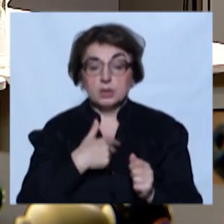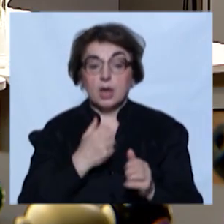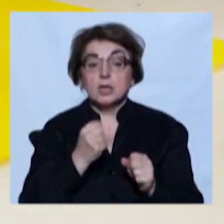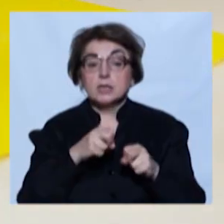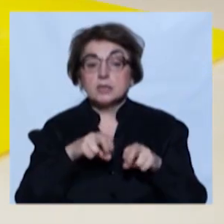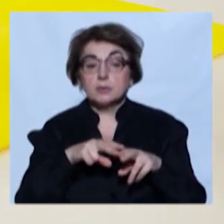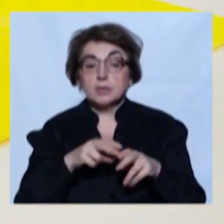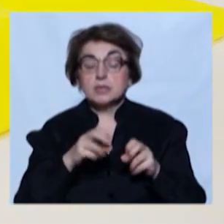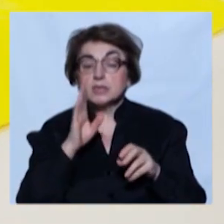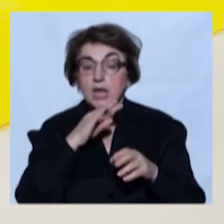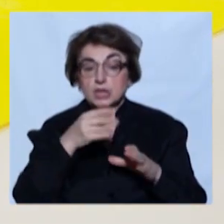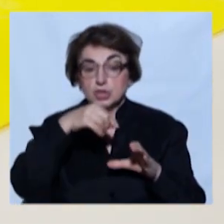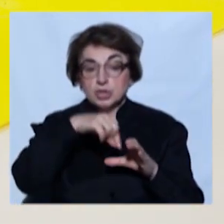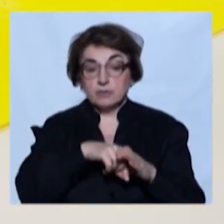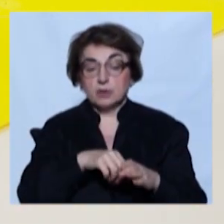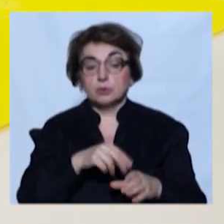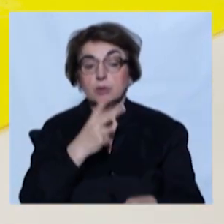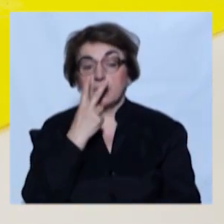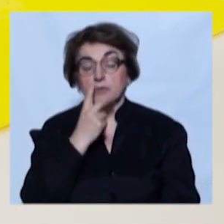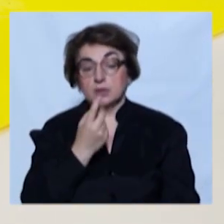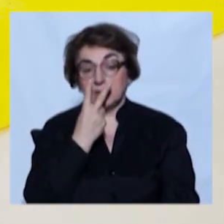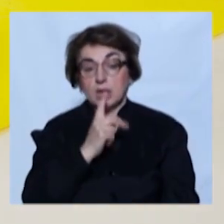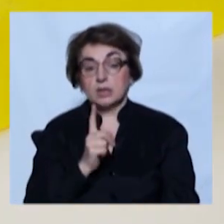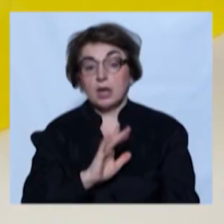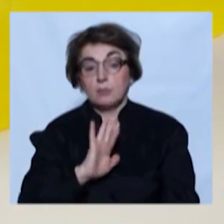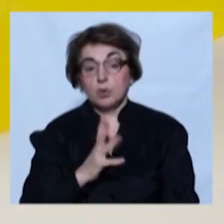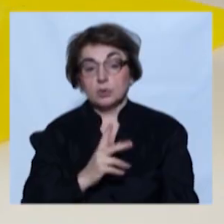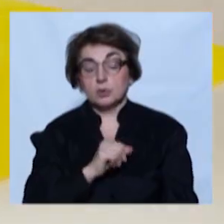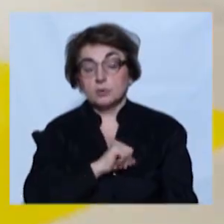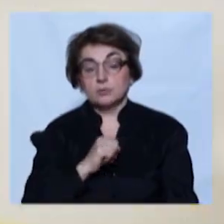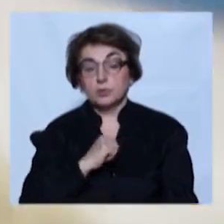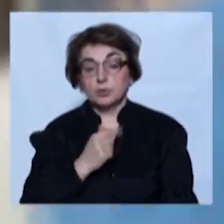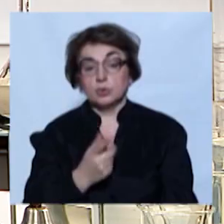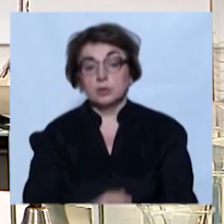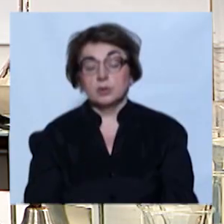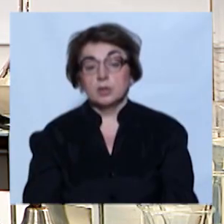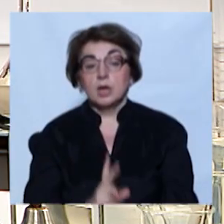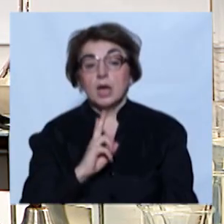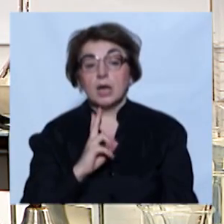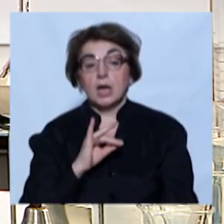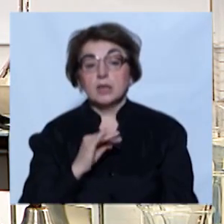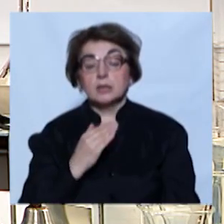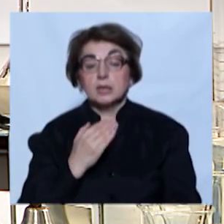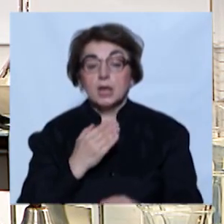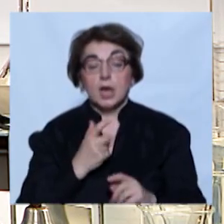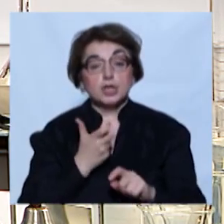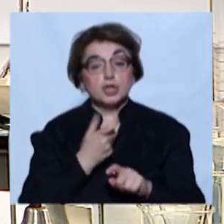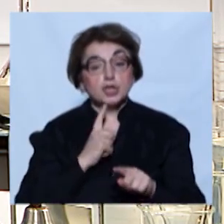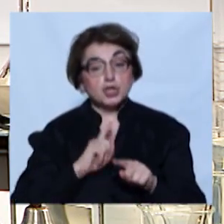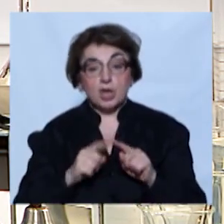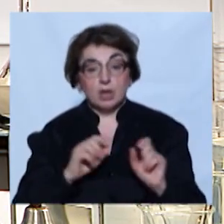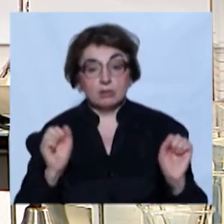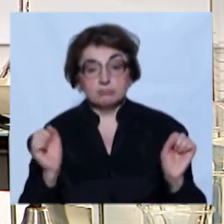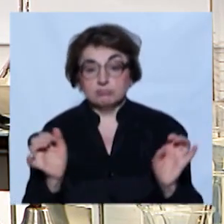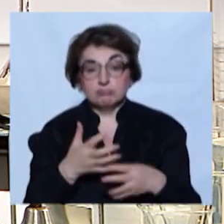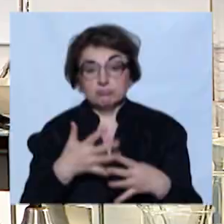მოვათავსოთ გამოხდილ წყალში. დააკვირდით რეაქციის უნარიანობას. კალციუმი ნაკლებ რეაქციის